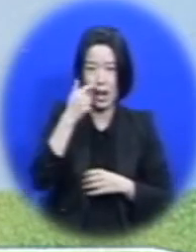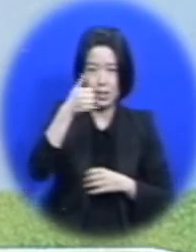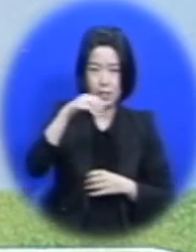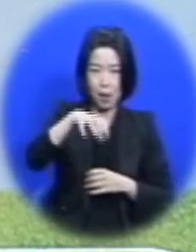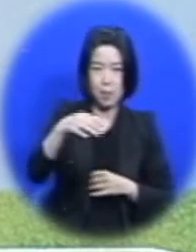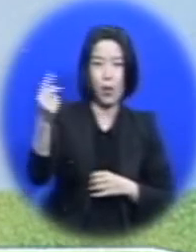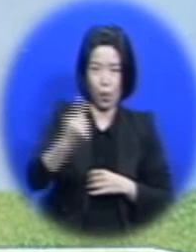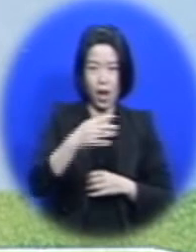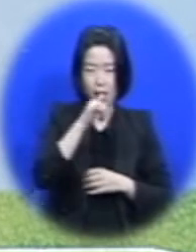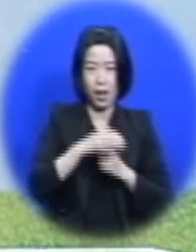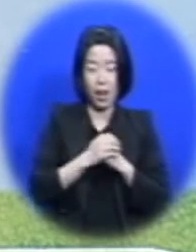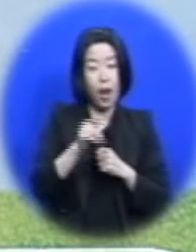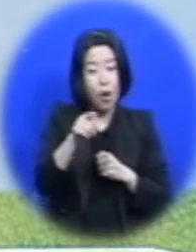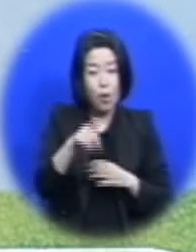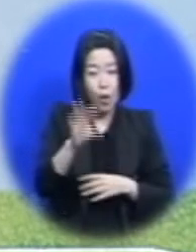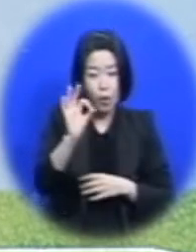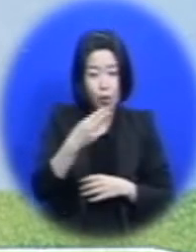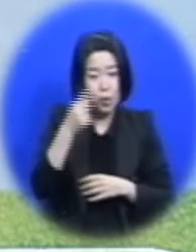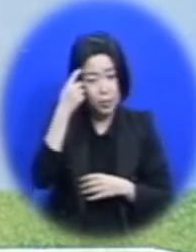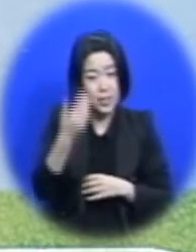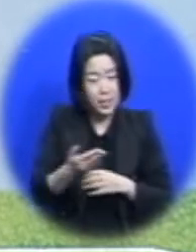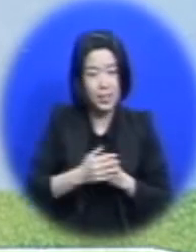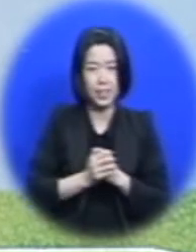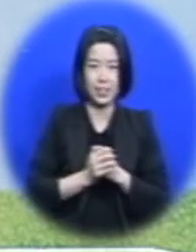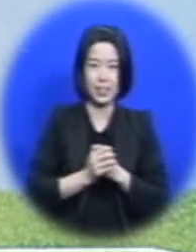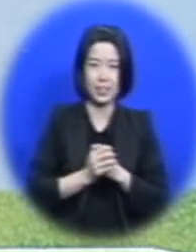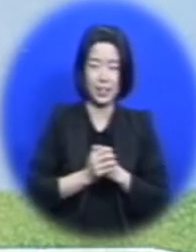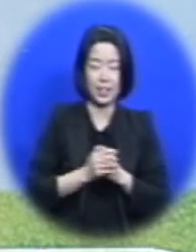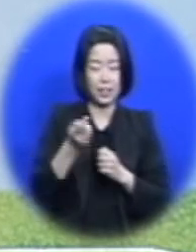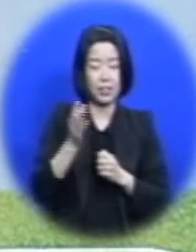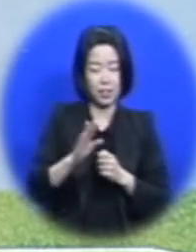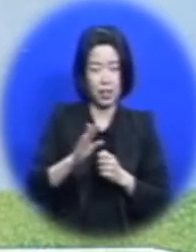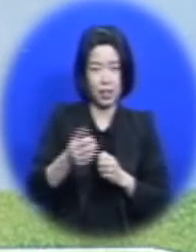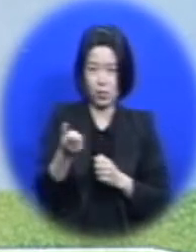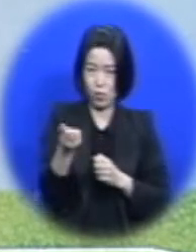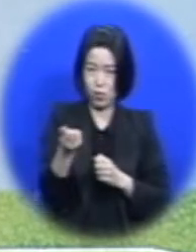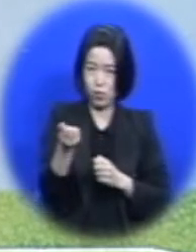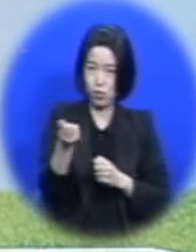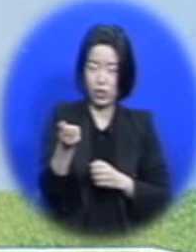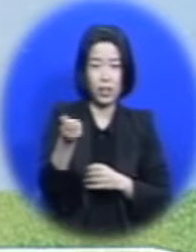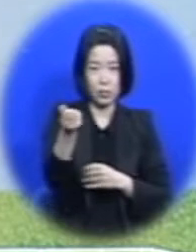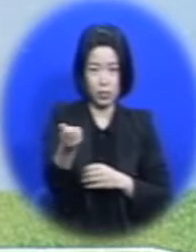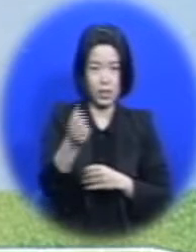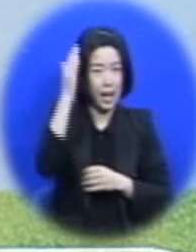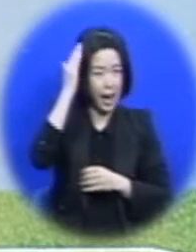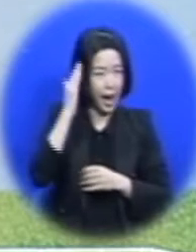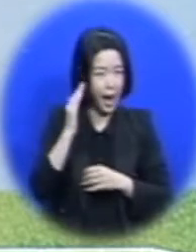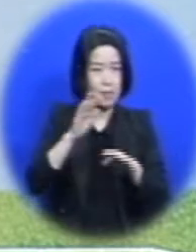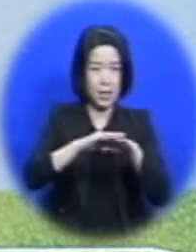왔습니다 너 돈이 없는 모양이라 그땐 이 아이가 좀 먹을 내미는데 그 새까만